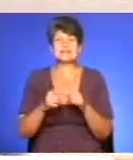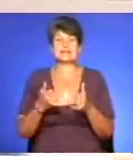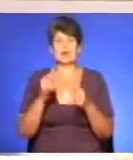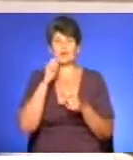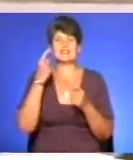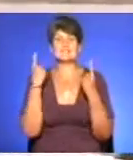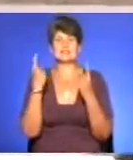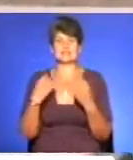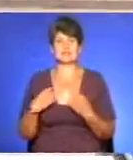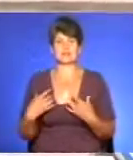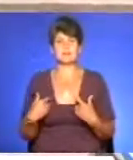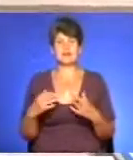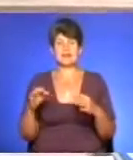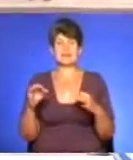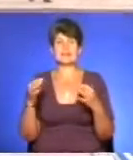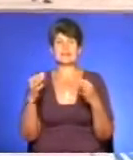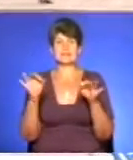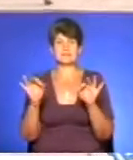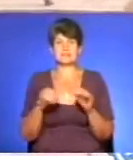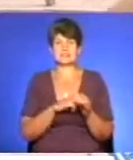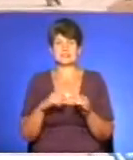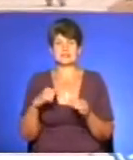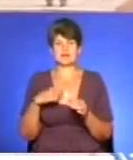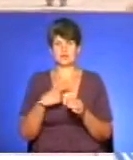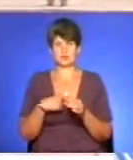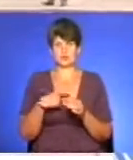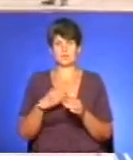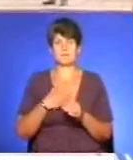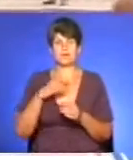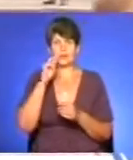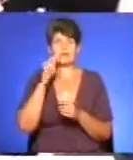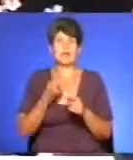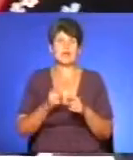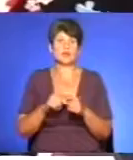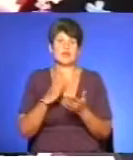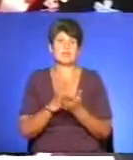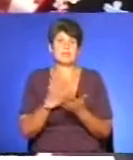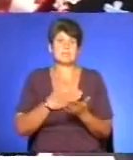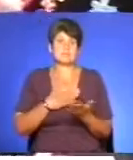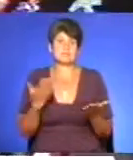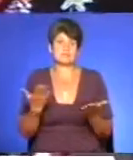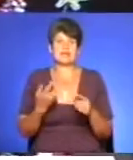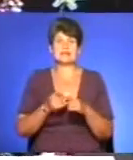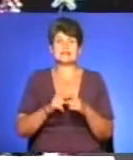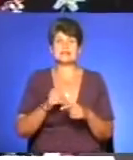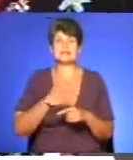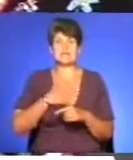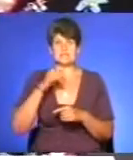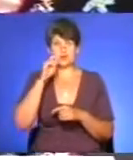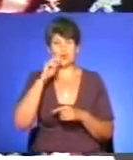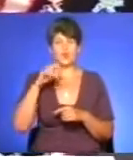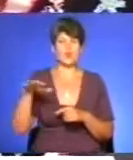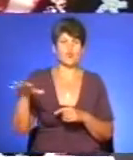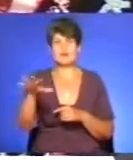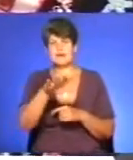велике свято, тому що ми незалежні. Ми самі по собі, ми є українці і ми. То і ми. Це наша Україна, це